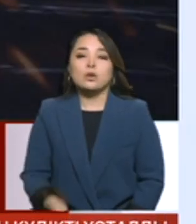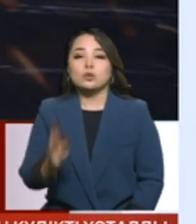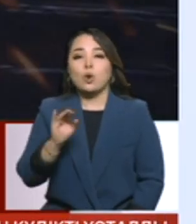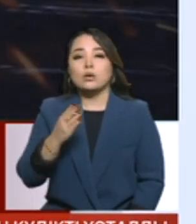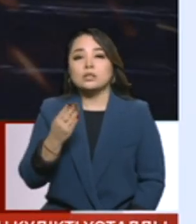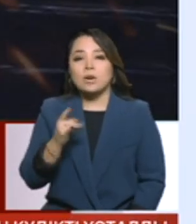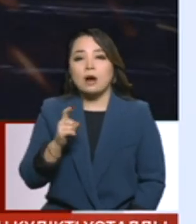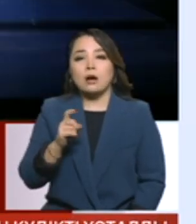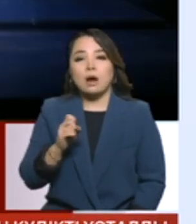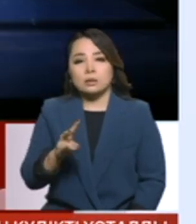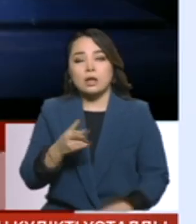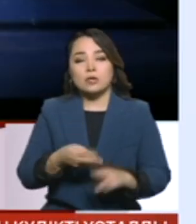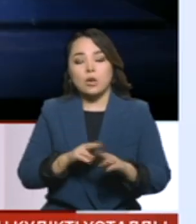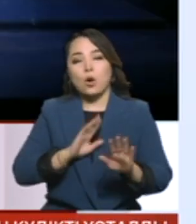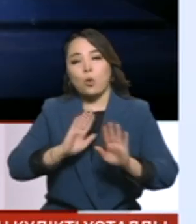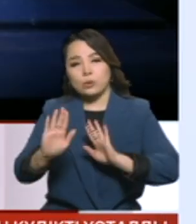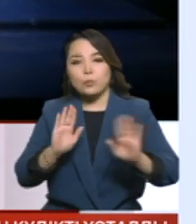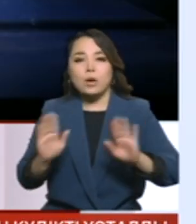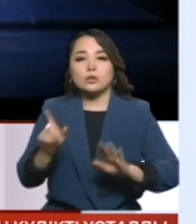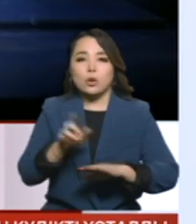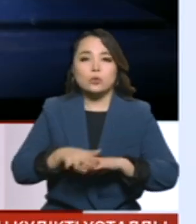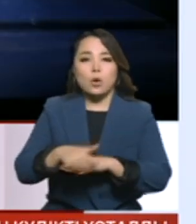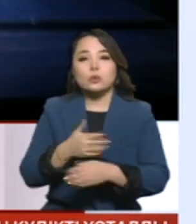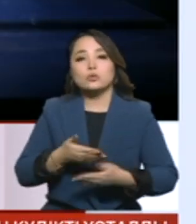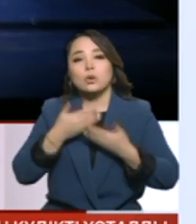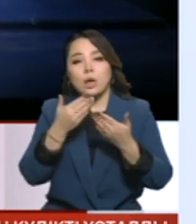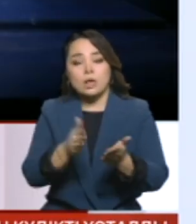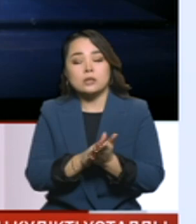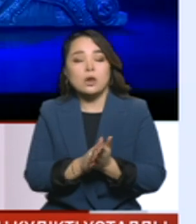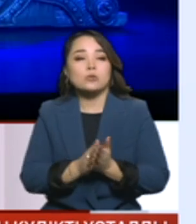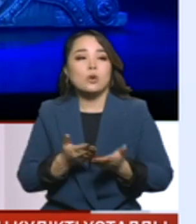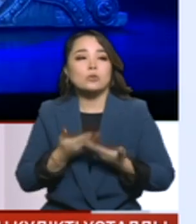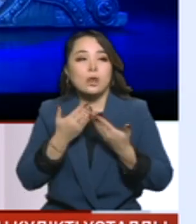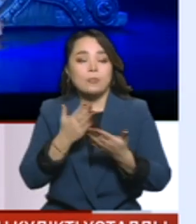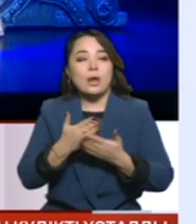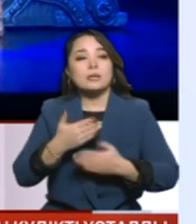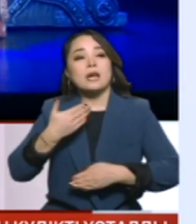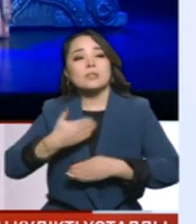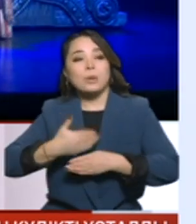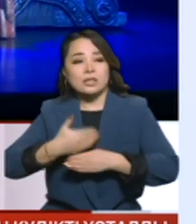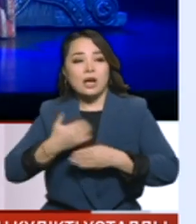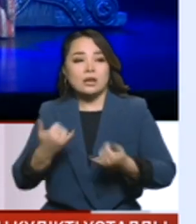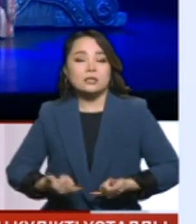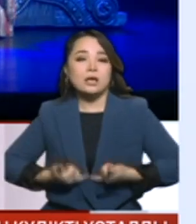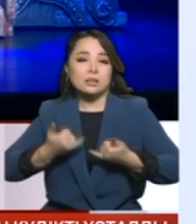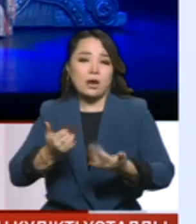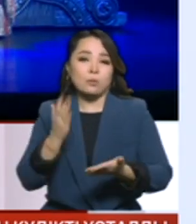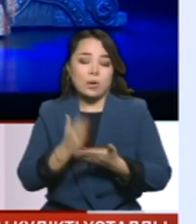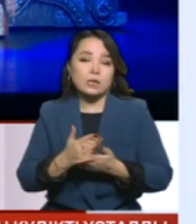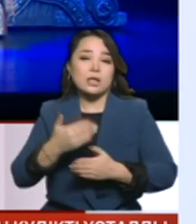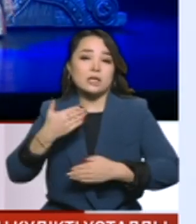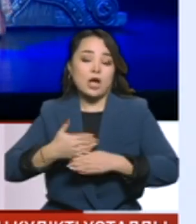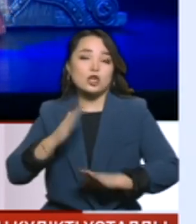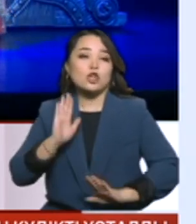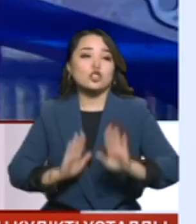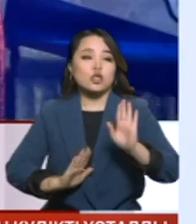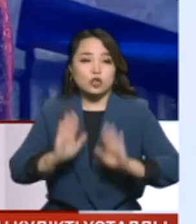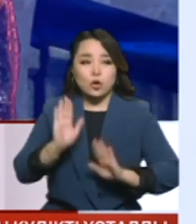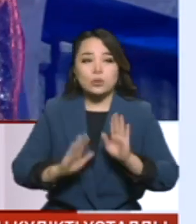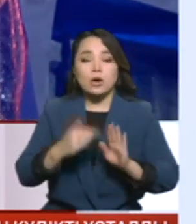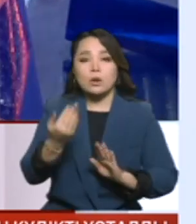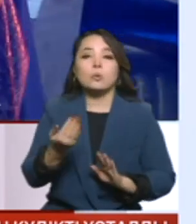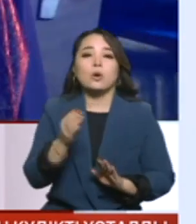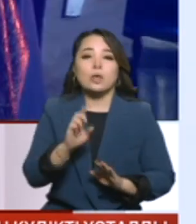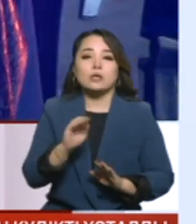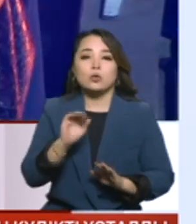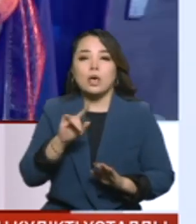Жошыған қойылымына сұраныс жоғары, тіпті халықтың өтінішімен жоспардан тыс бірнеше спектакль қойылады. Бұл туралы спектакль режиссері Болат Ұзақов